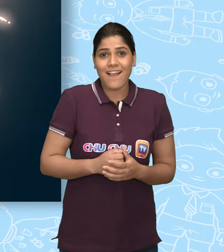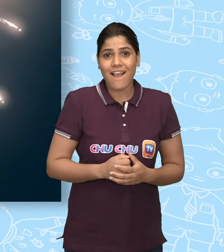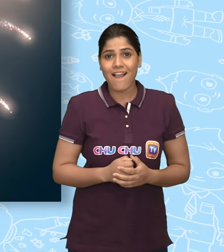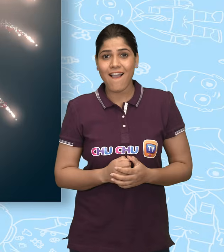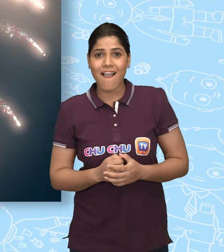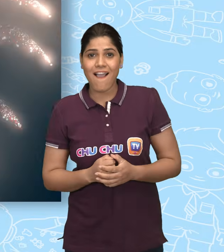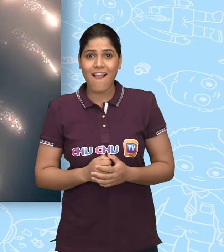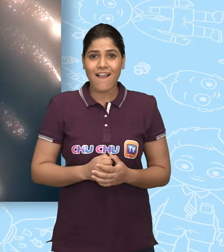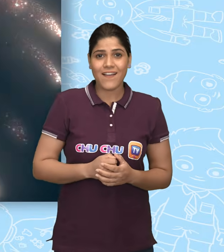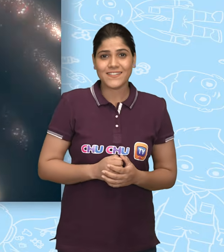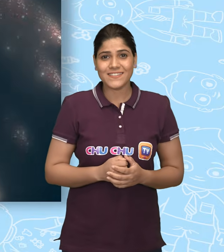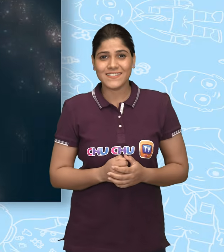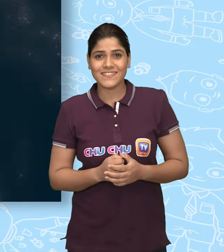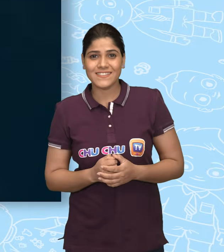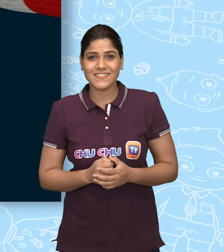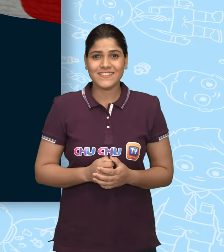सरप्राइज!